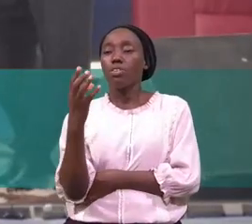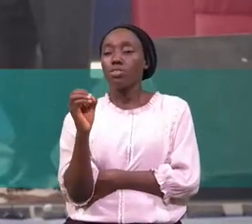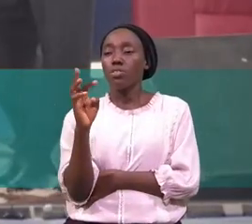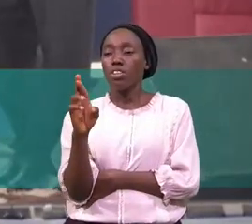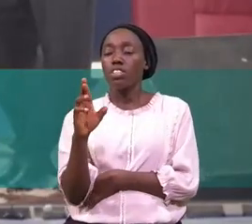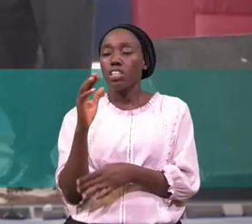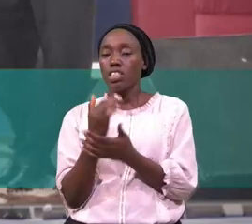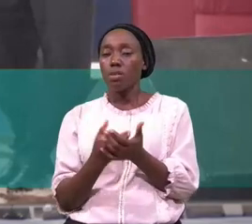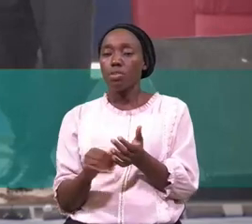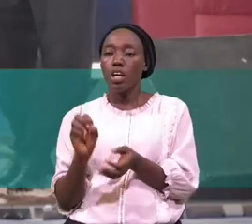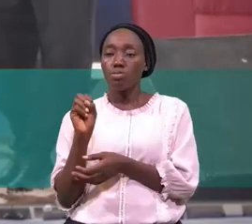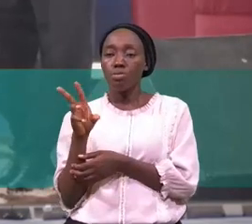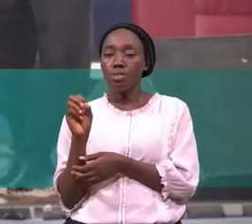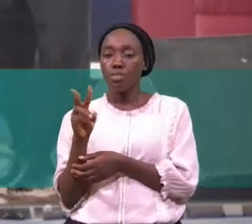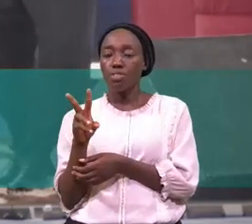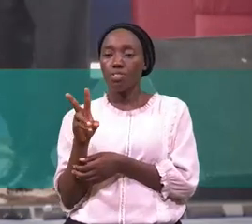1 Corinthiens chapitre 12,